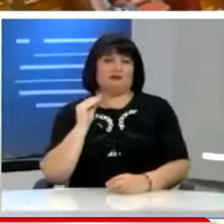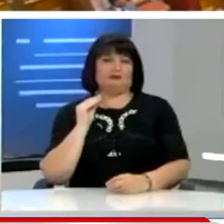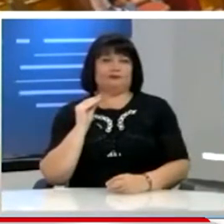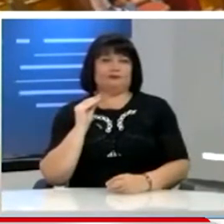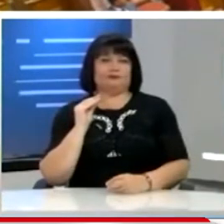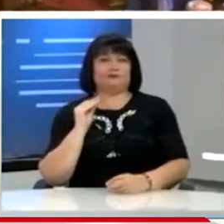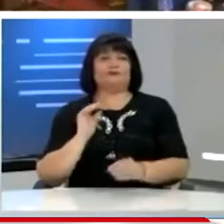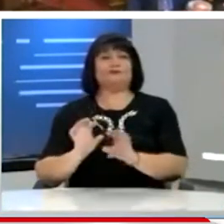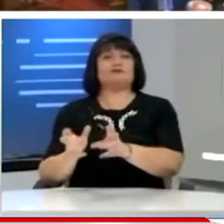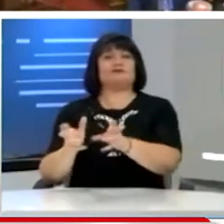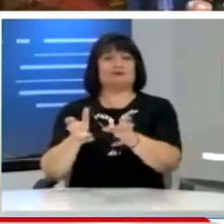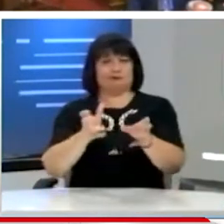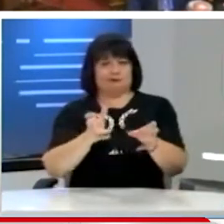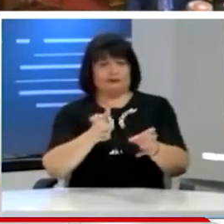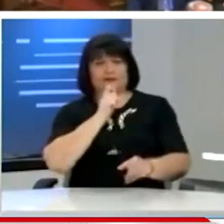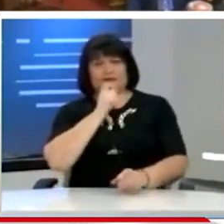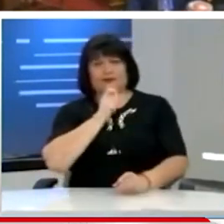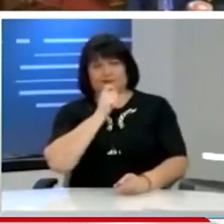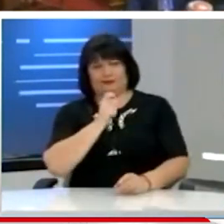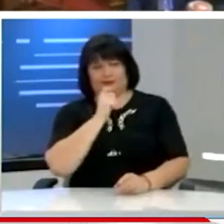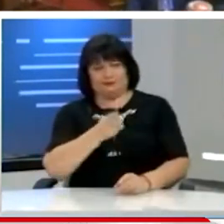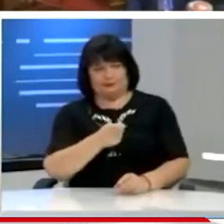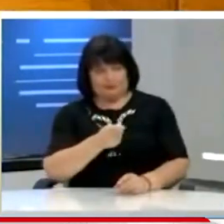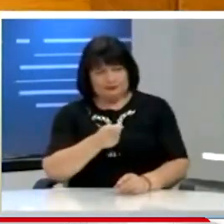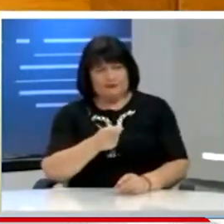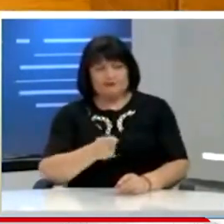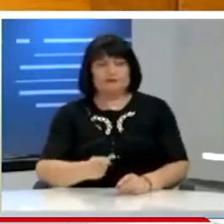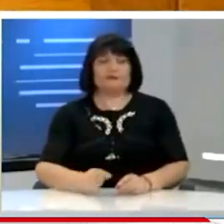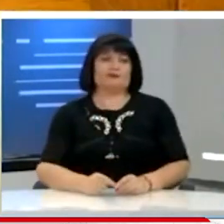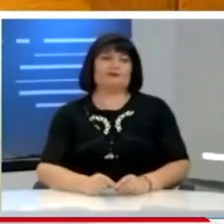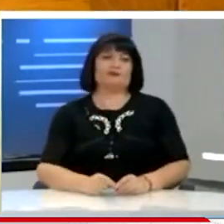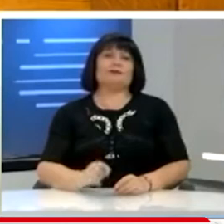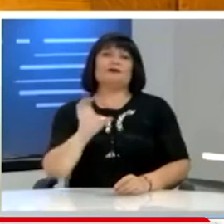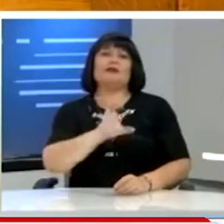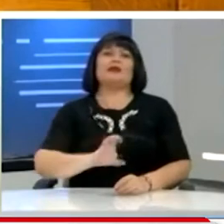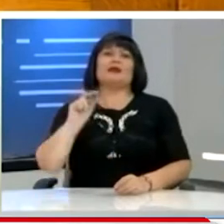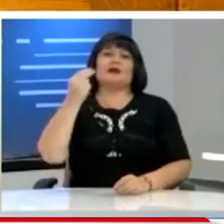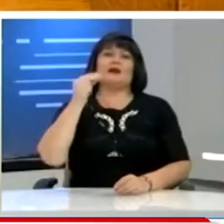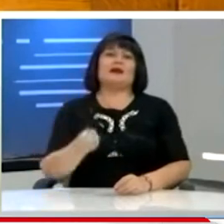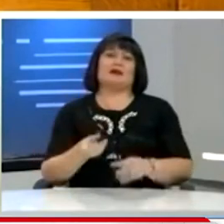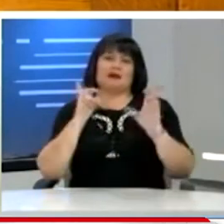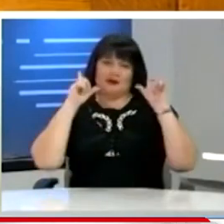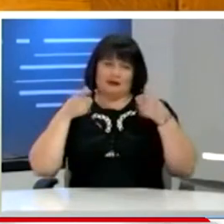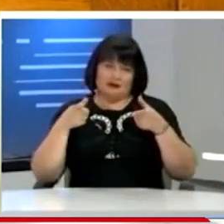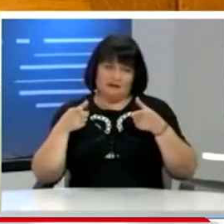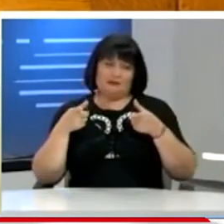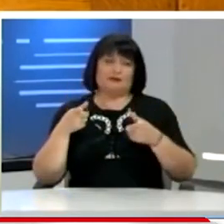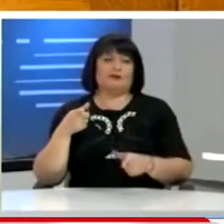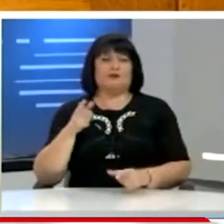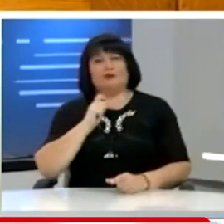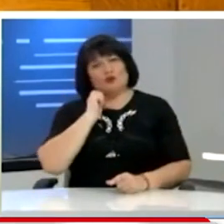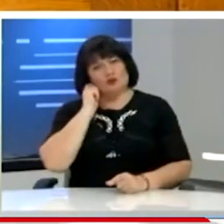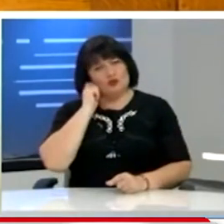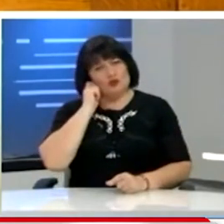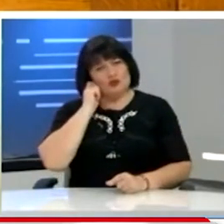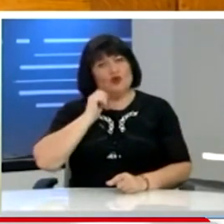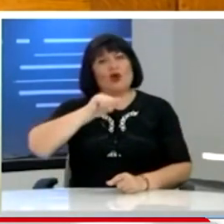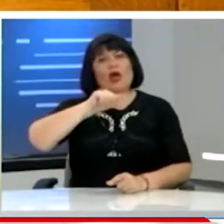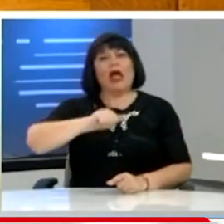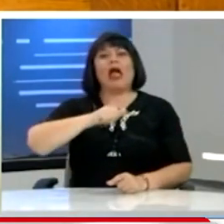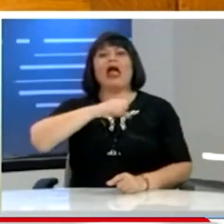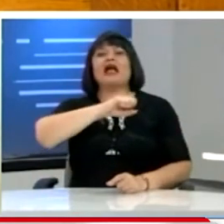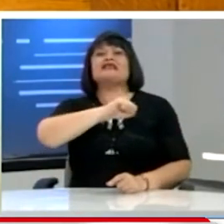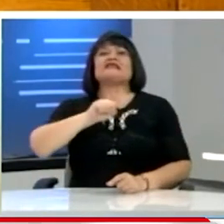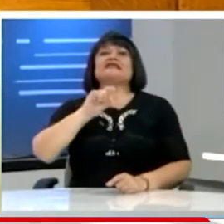Άκουσα προχθές σε μια τηλεοπτική συνέντευξη την Ευρωβουλευτήνα της Νέας Δημοκρατίας, την κυρία